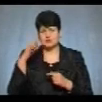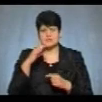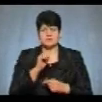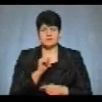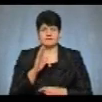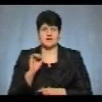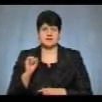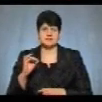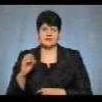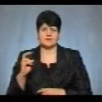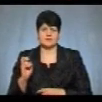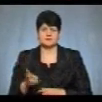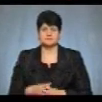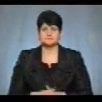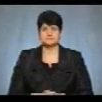Василик.